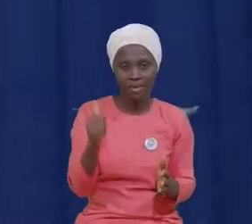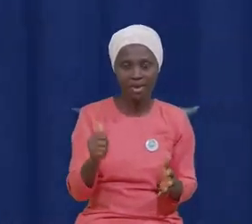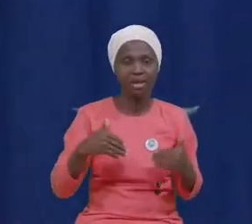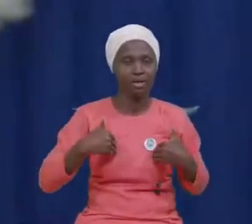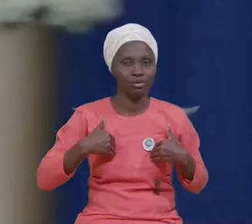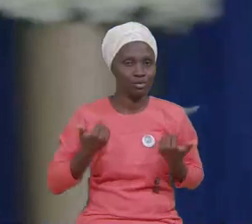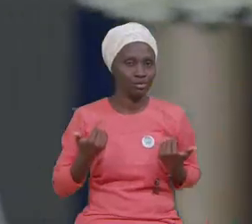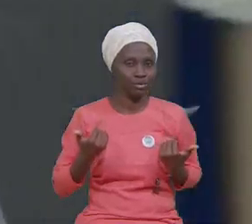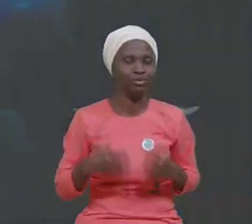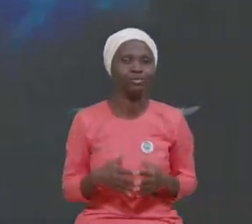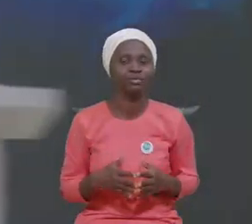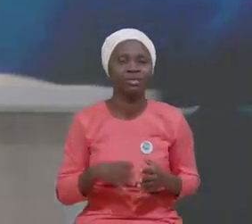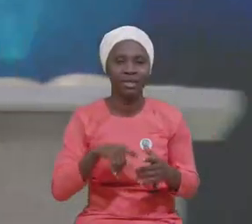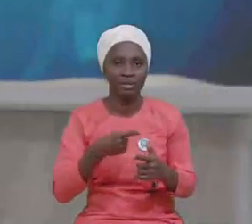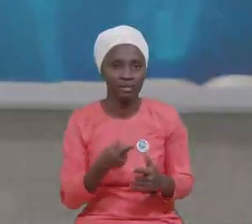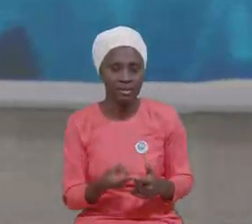jeune.